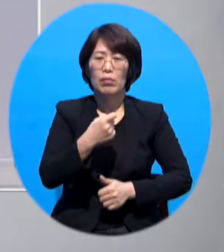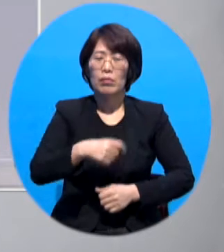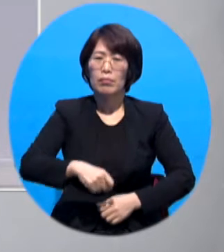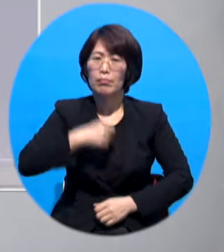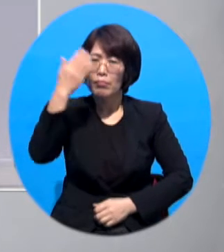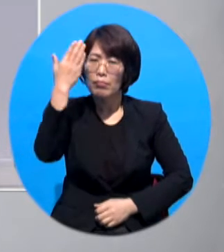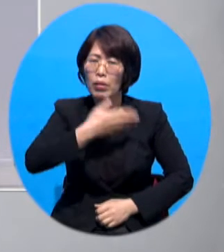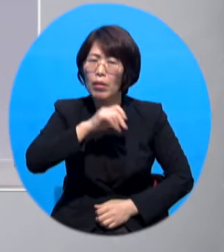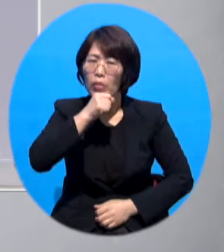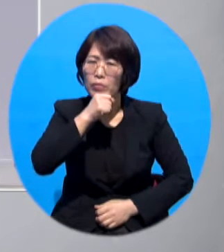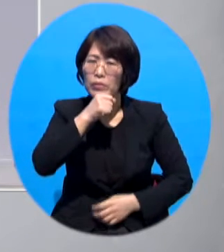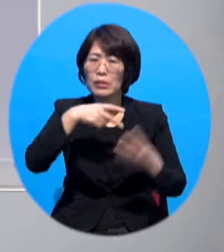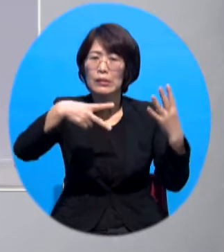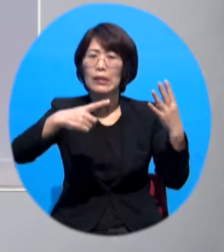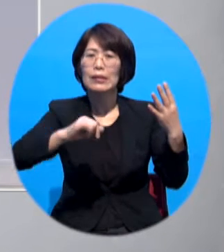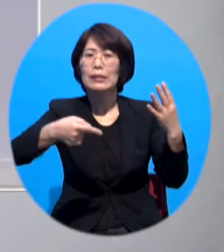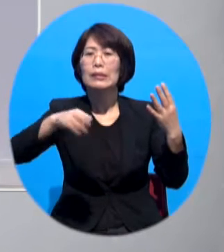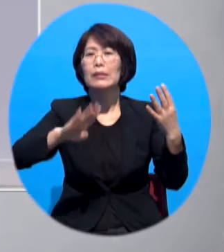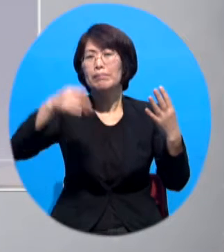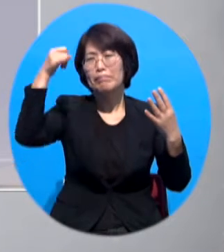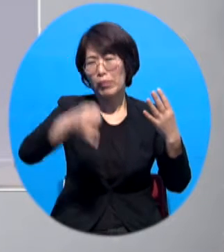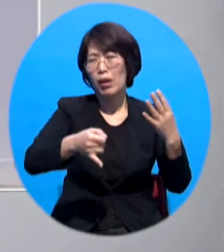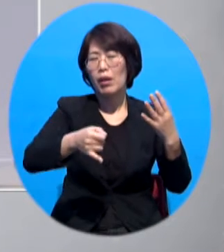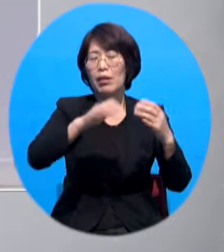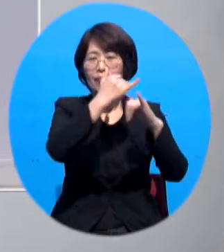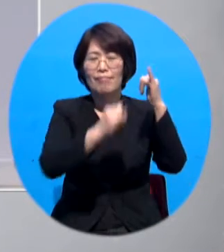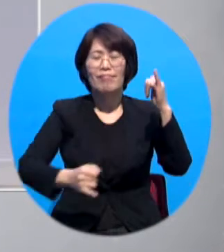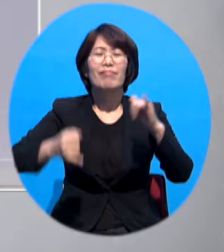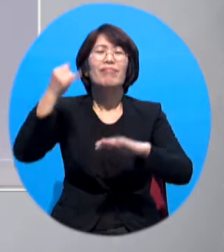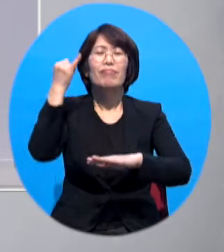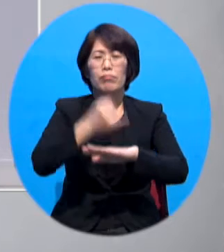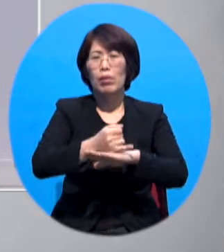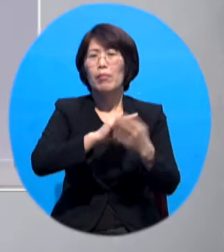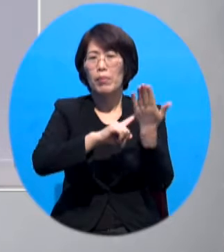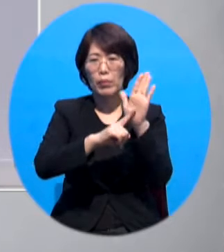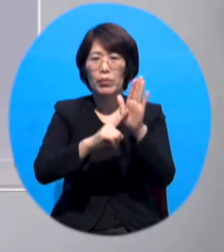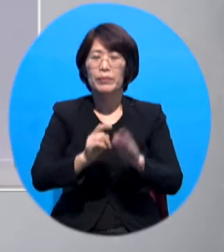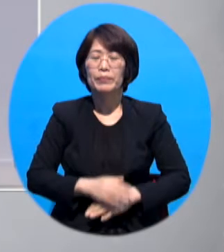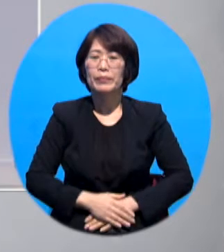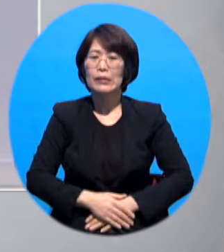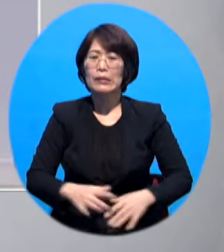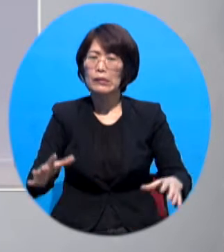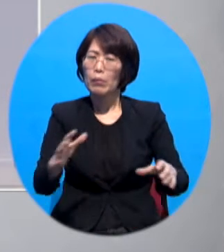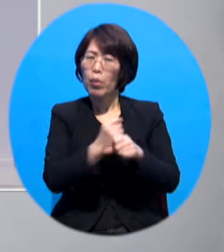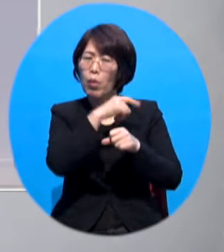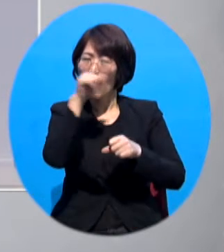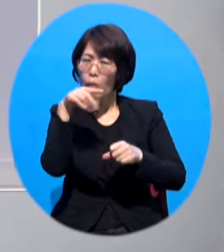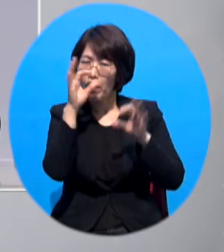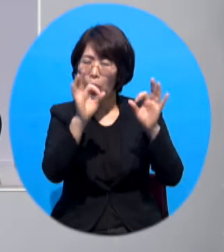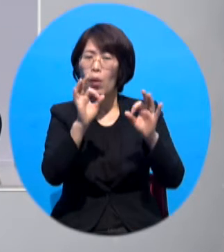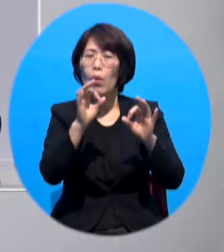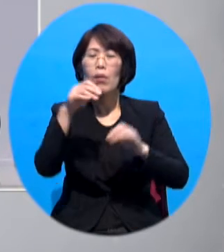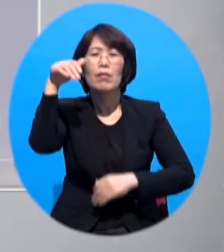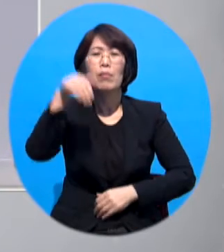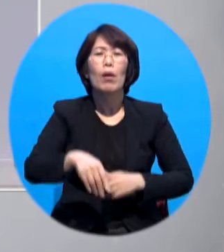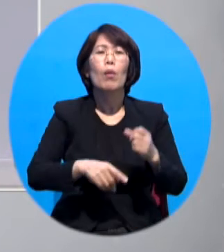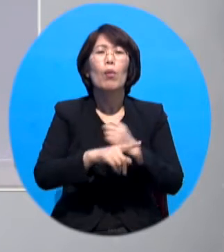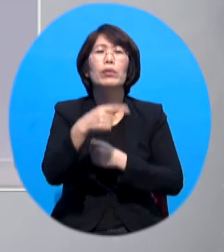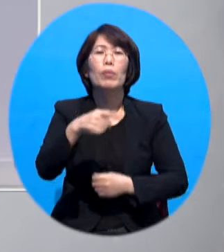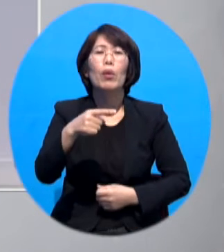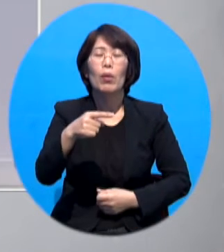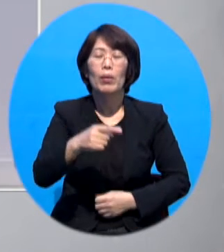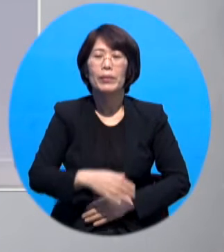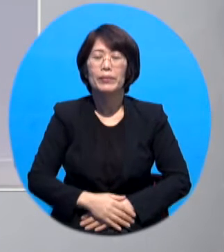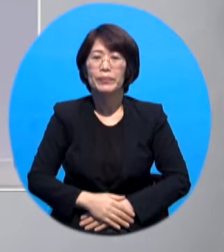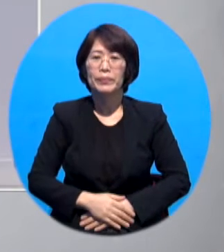4등급으로 추락하여 역대의 꼴찌 를 기록했습니다 총체적인 추락이 추락의 원인이 모델이라고